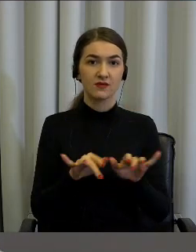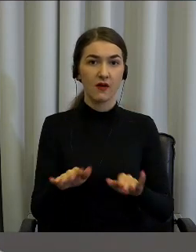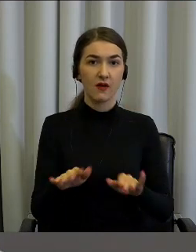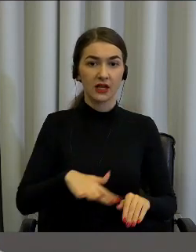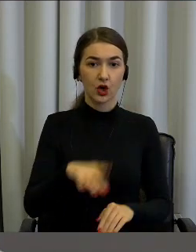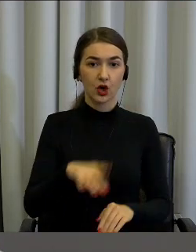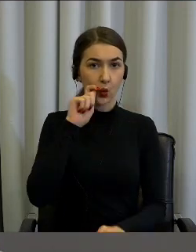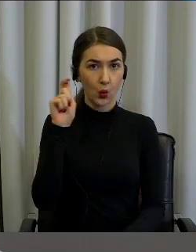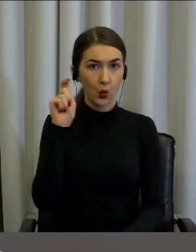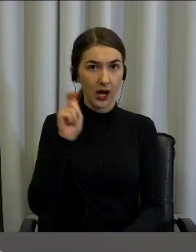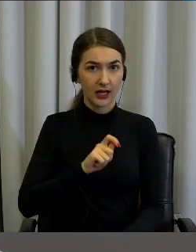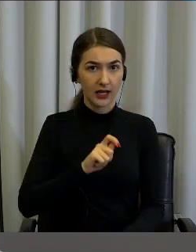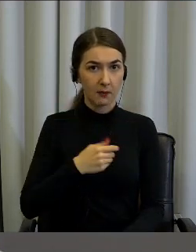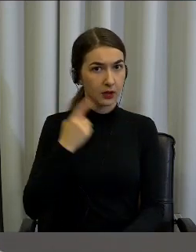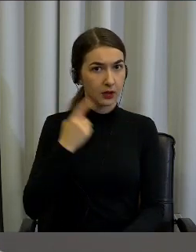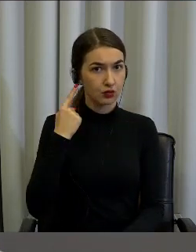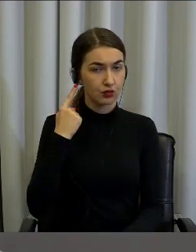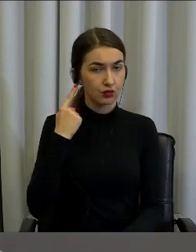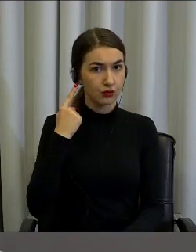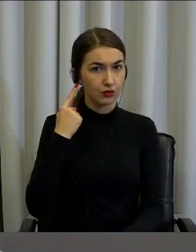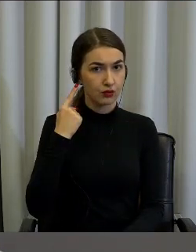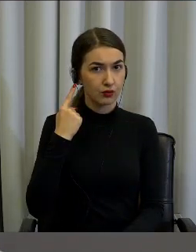України мене